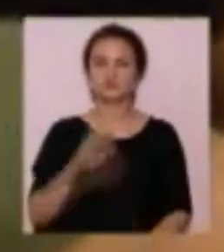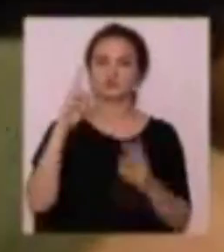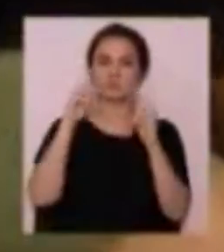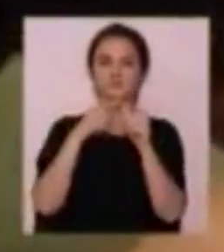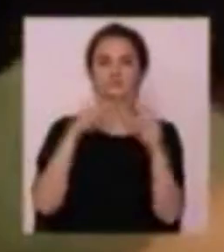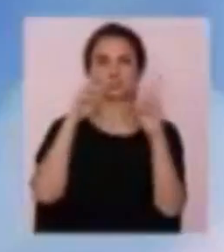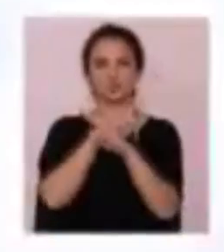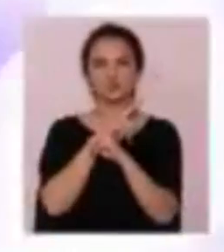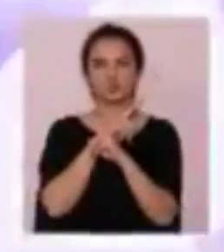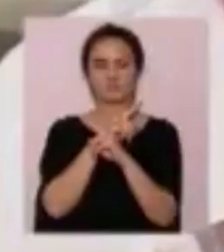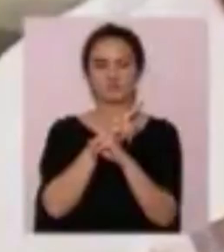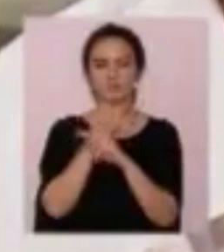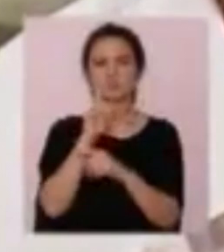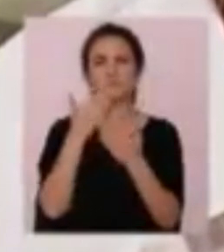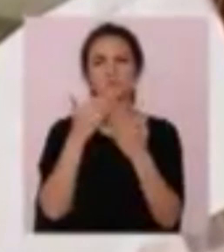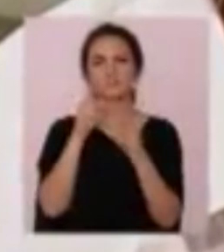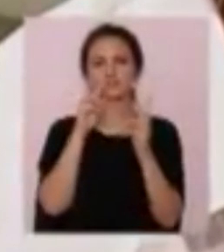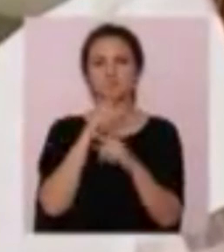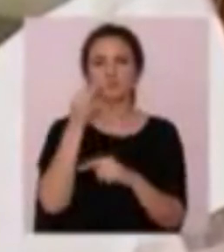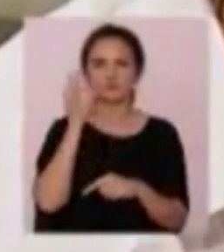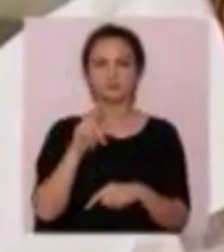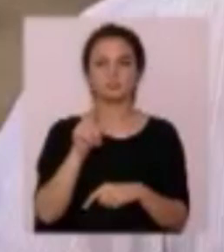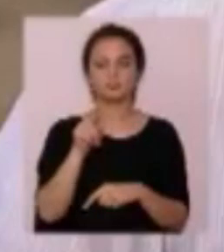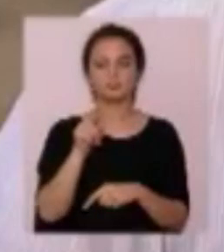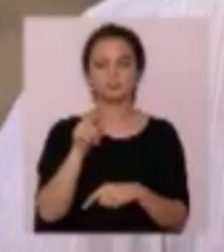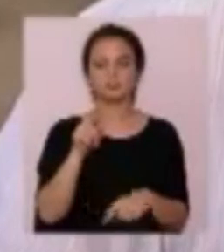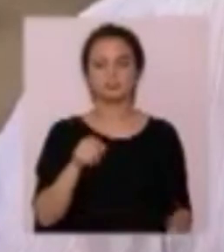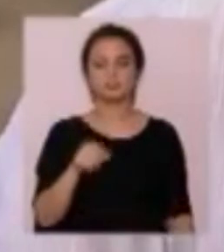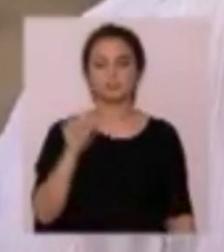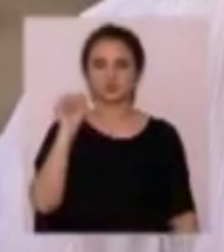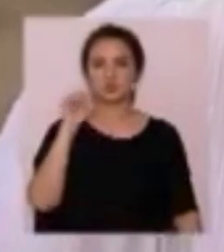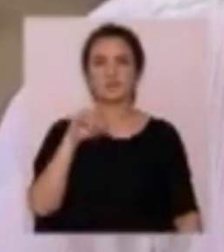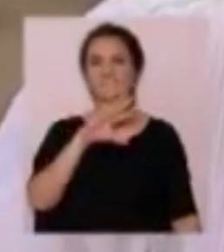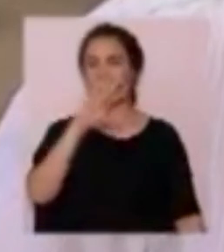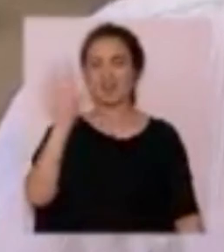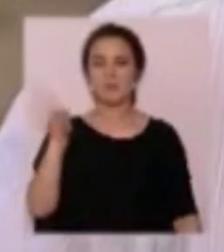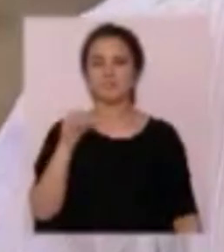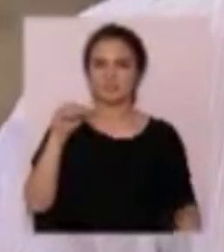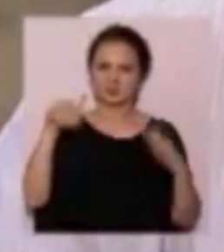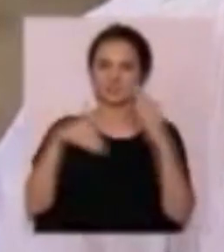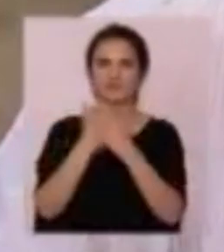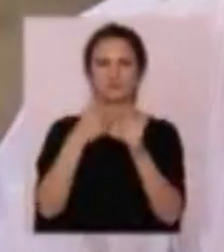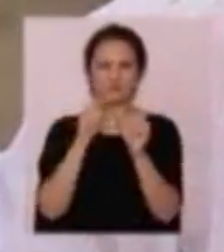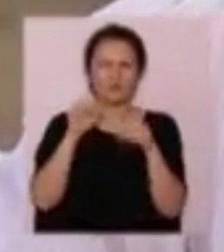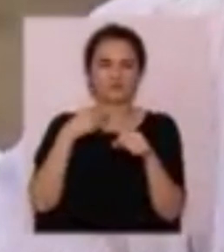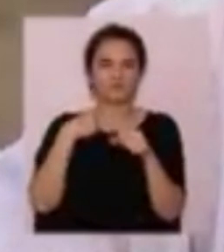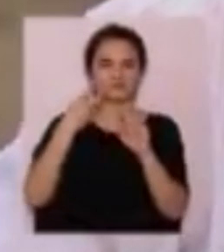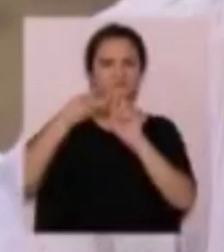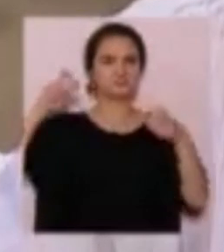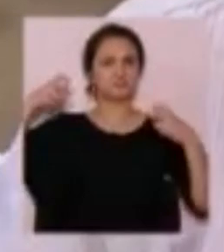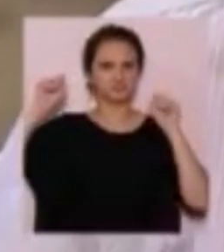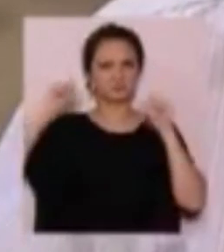შეცდომიდან და რას გულისხმობ აი უბრალოდ ხო შეიძლება ყველაფერი თავიდან აიცილო. მე უბრალოდ